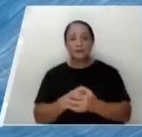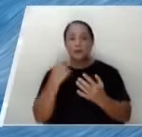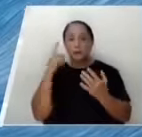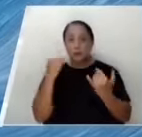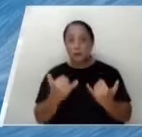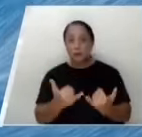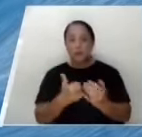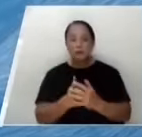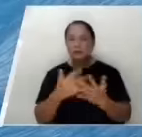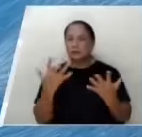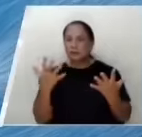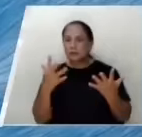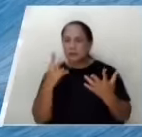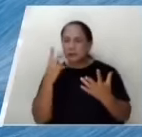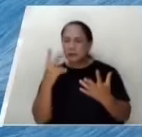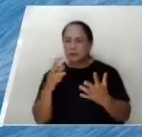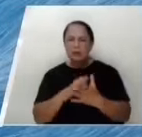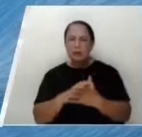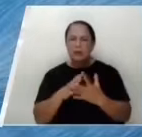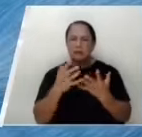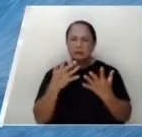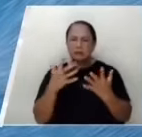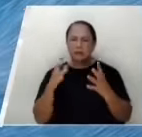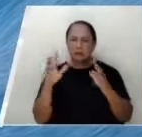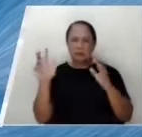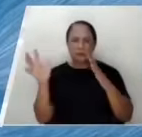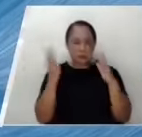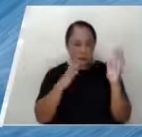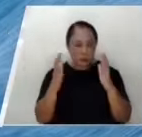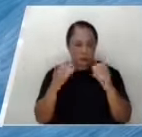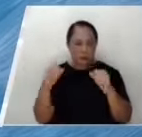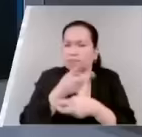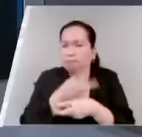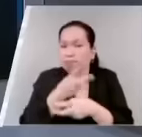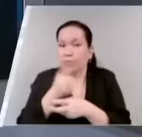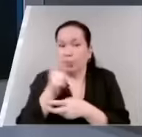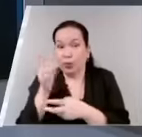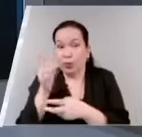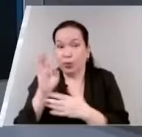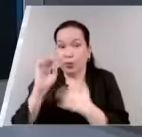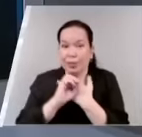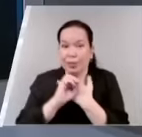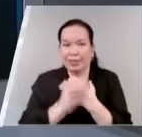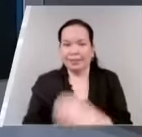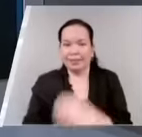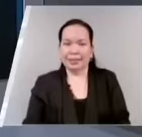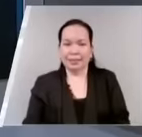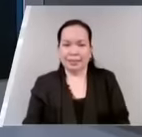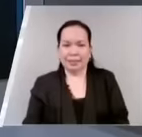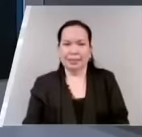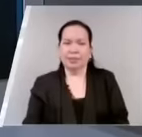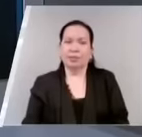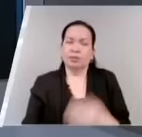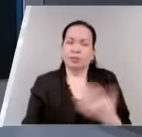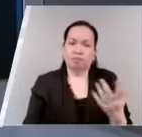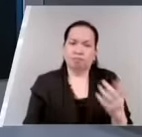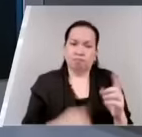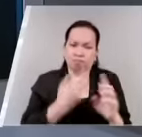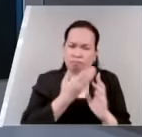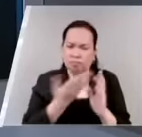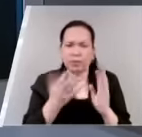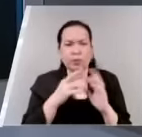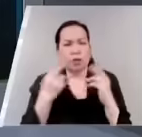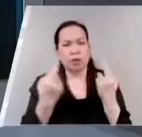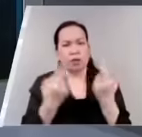namang namamataang sama ng panahon na posibleng makaapekto sa bansa. Masama ang loob ng ilang kaanak na mga nawawalang